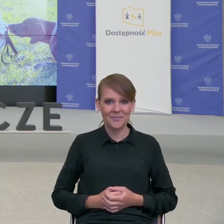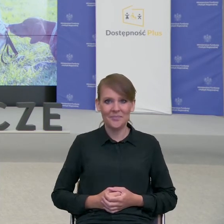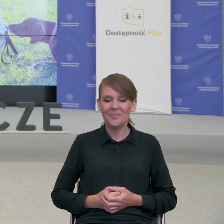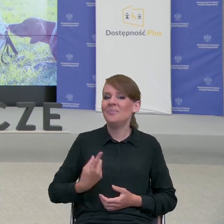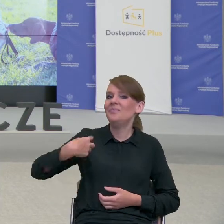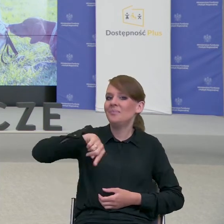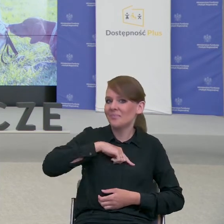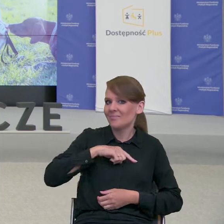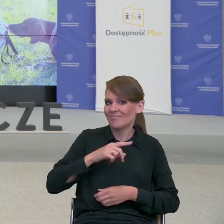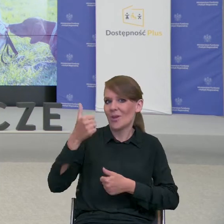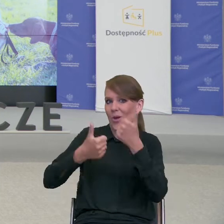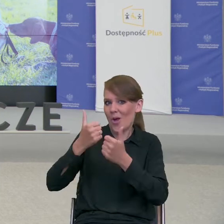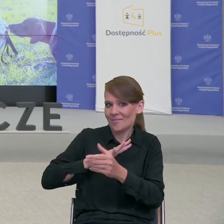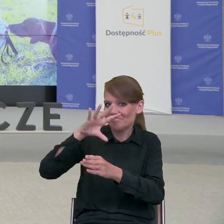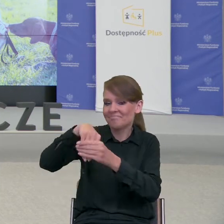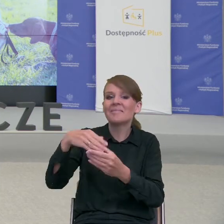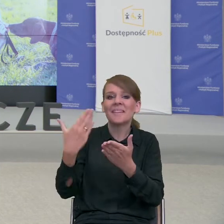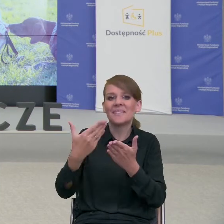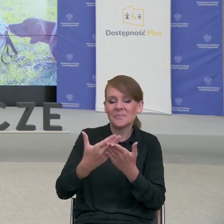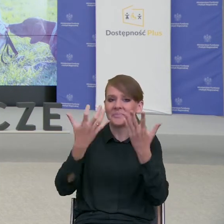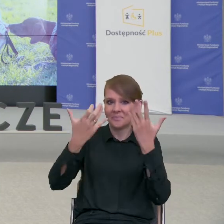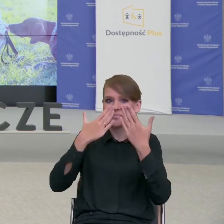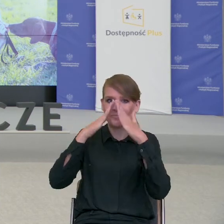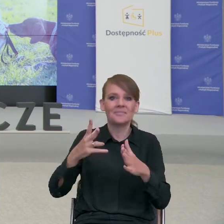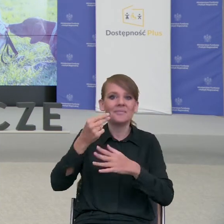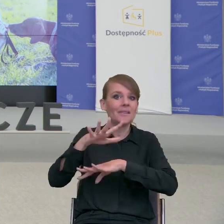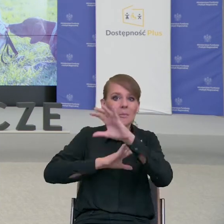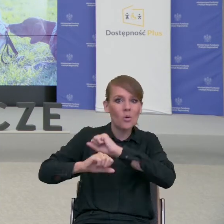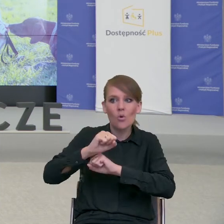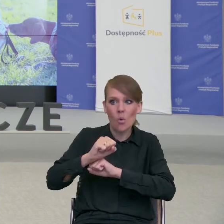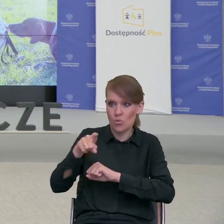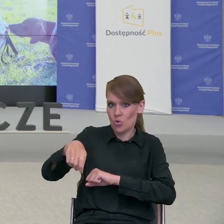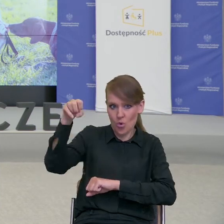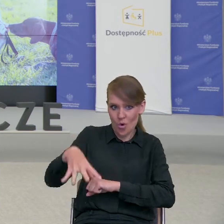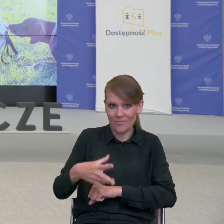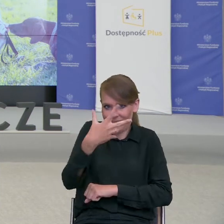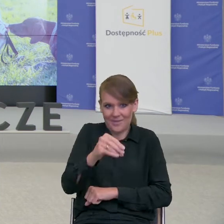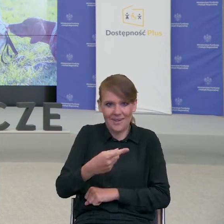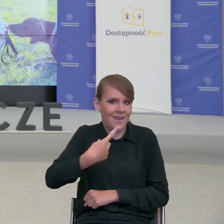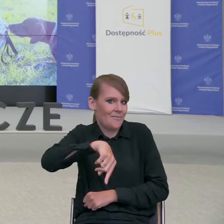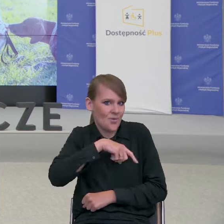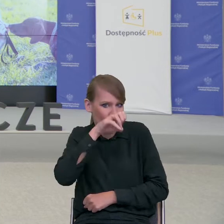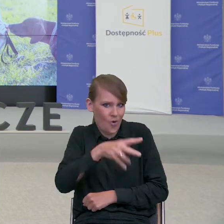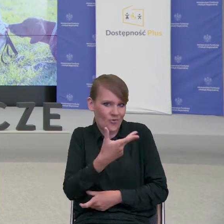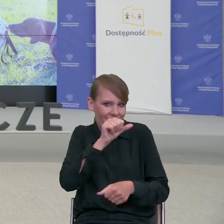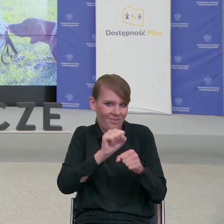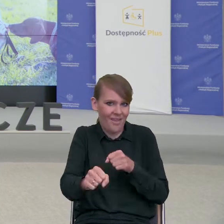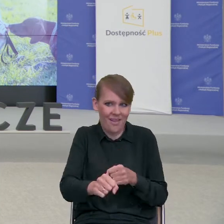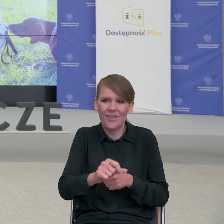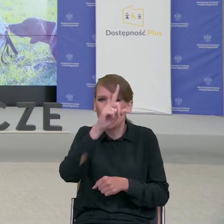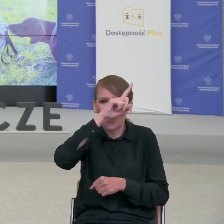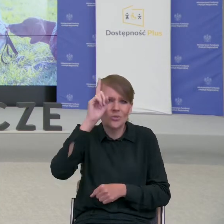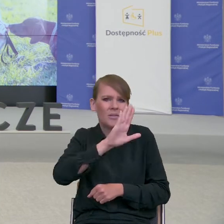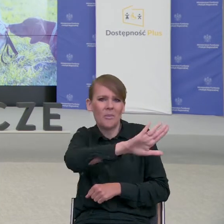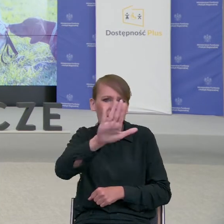Wzięłyśmy udział w konkursie, ponieważ chciałyśmy pokazać, że niepełnosprawność wcale nie jest gorsza. Nie jesteśmy gorsi, są ludzie z różnymi problemami, z